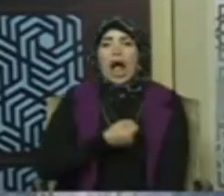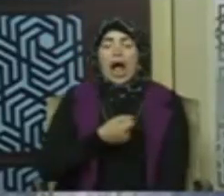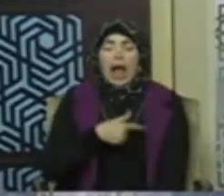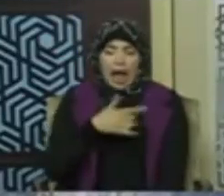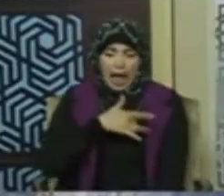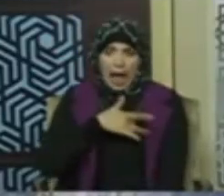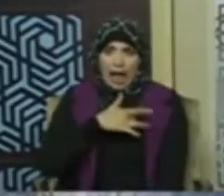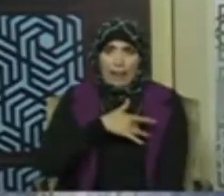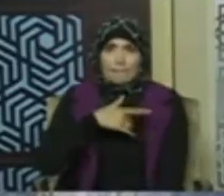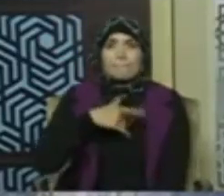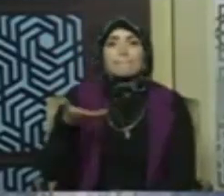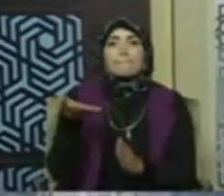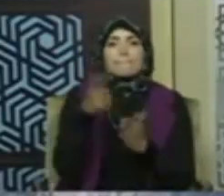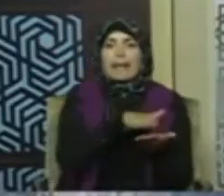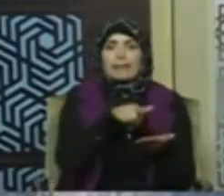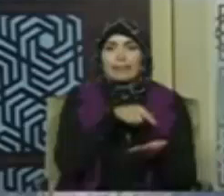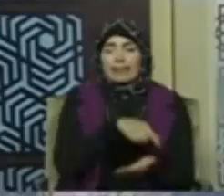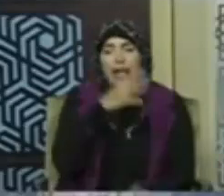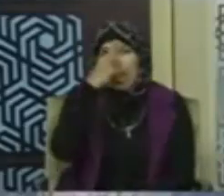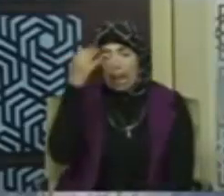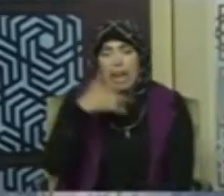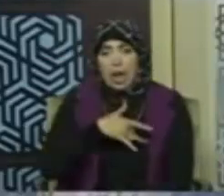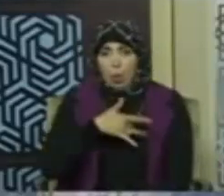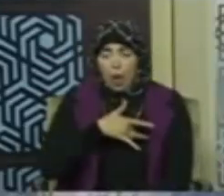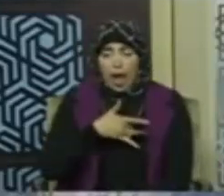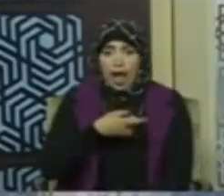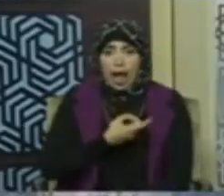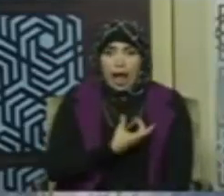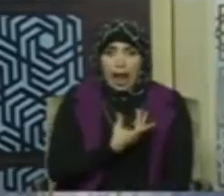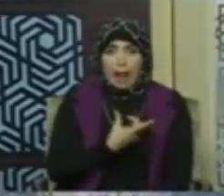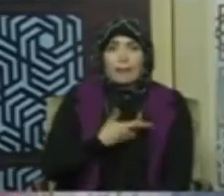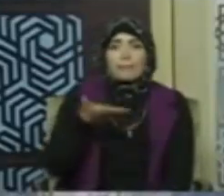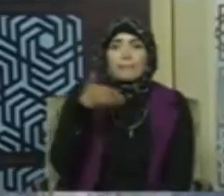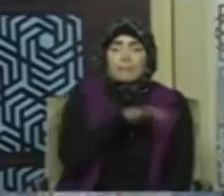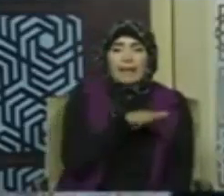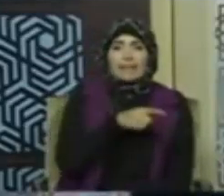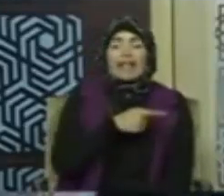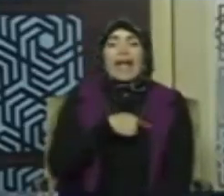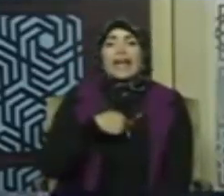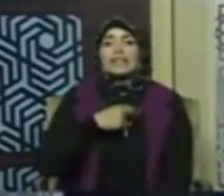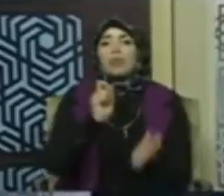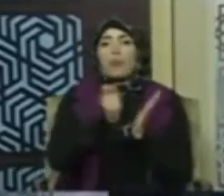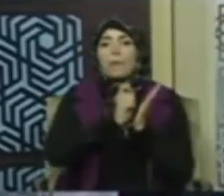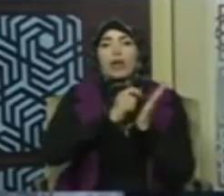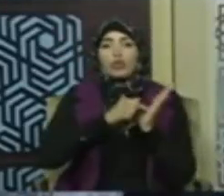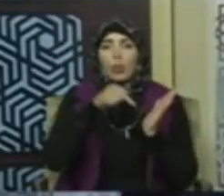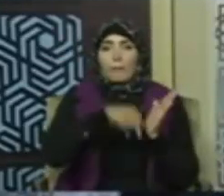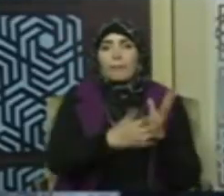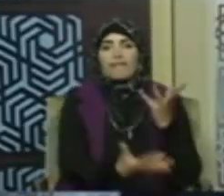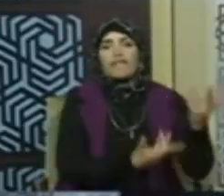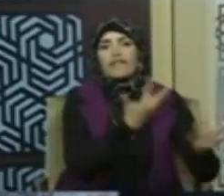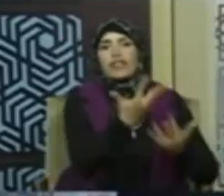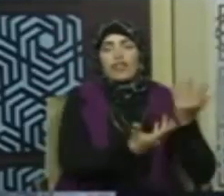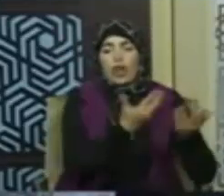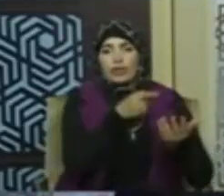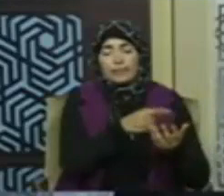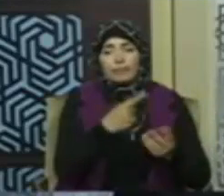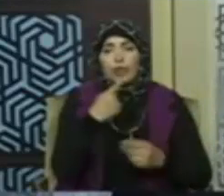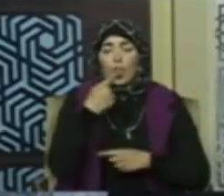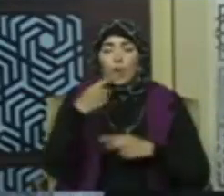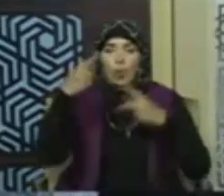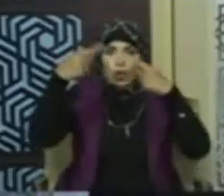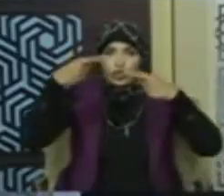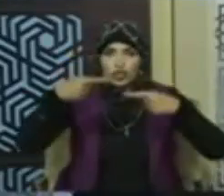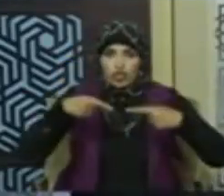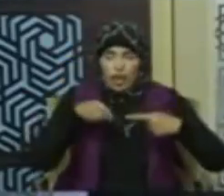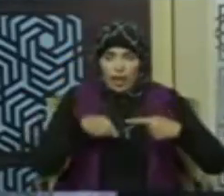قلبه ثبت اسمه في أصحاب النار. ويقول الشاعر إذا قل ماء الوجه